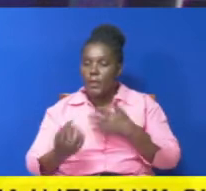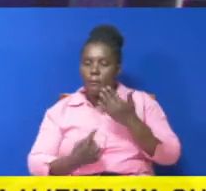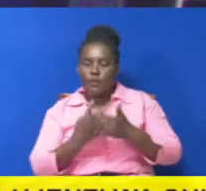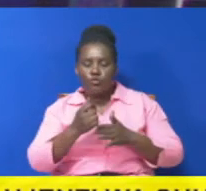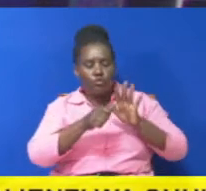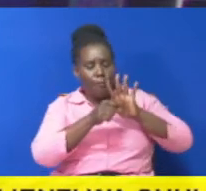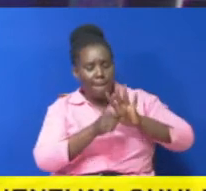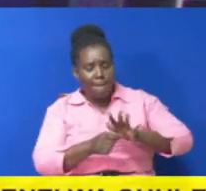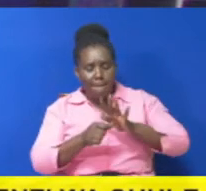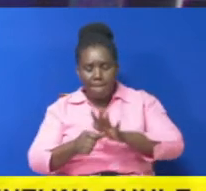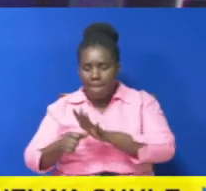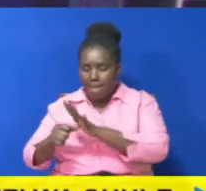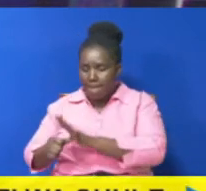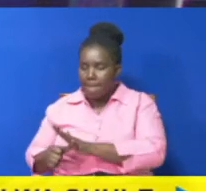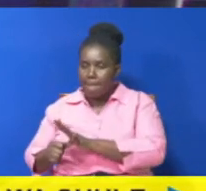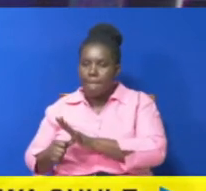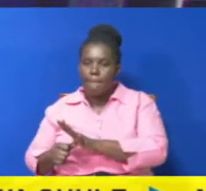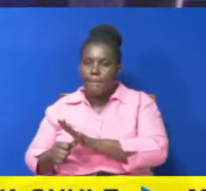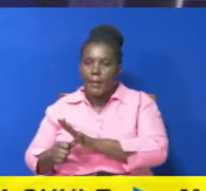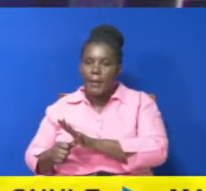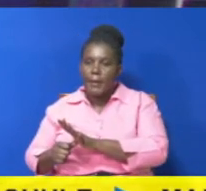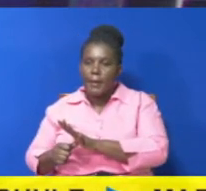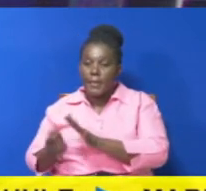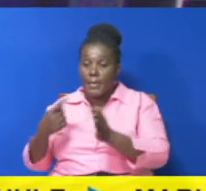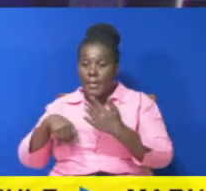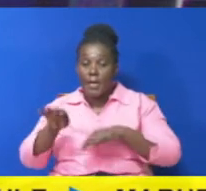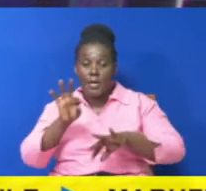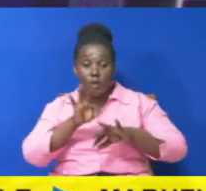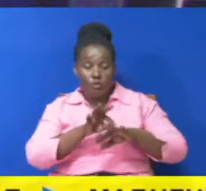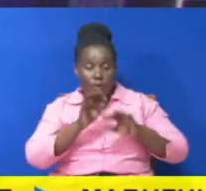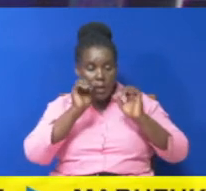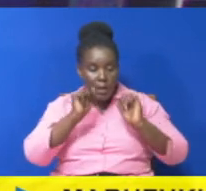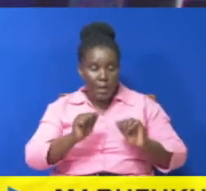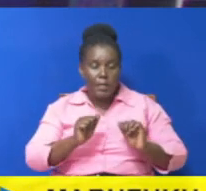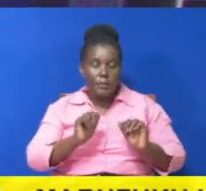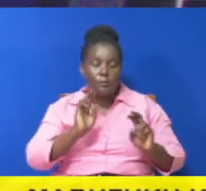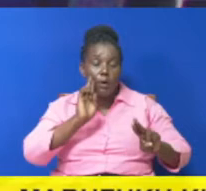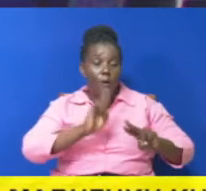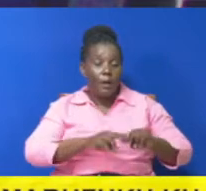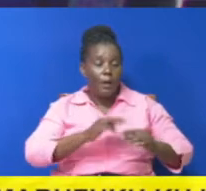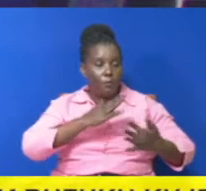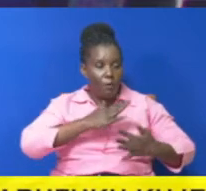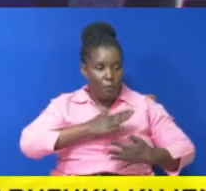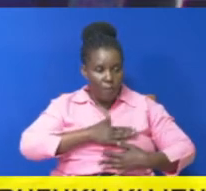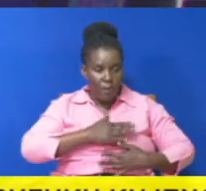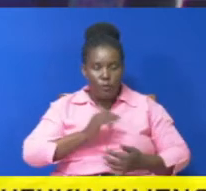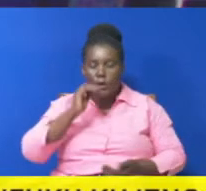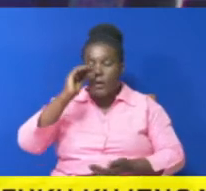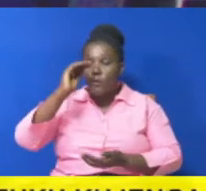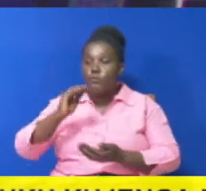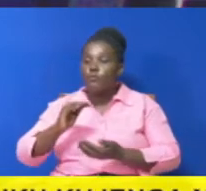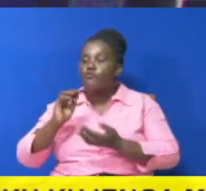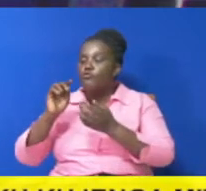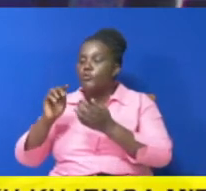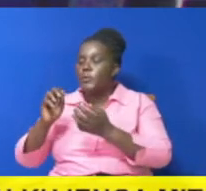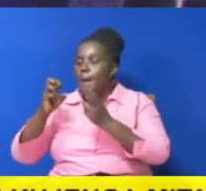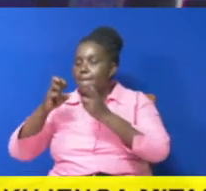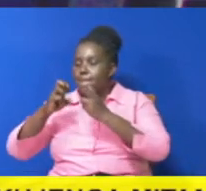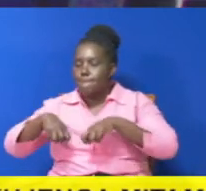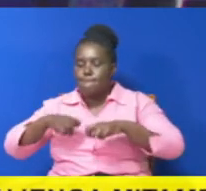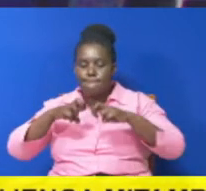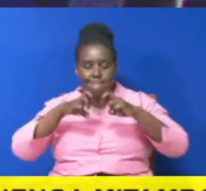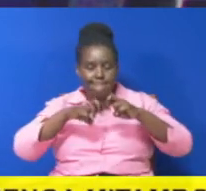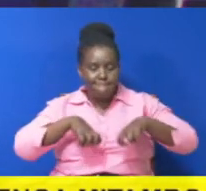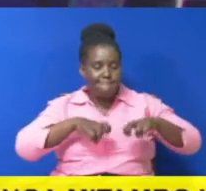ndoa, wanandoa wanapaswa kuishi kwa upendo ili kuepusha mifarakano ambayo hatimaye hupelekea kuachana